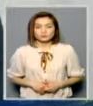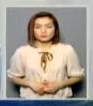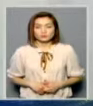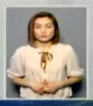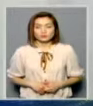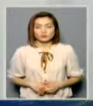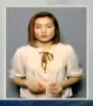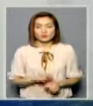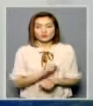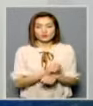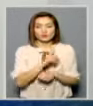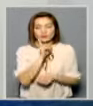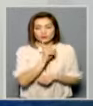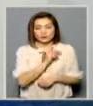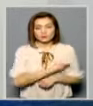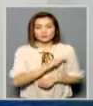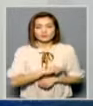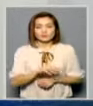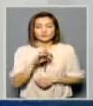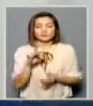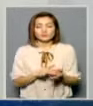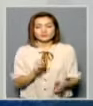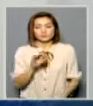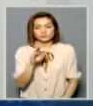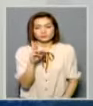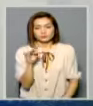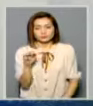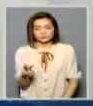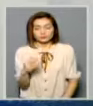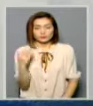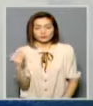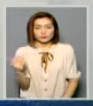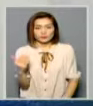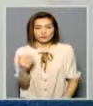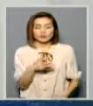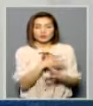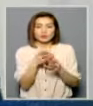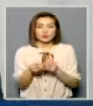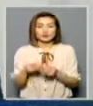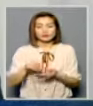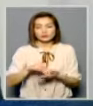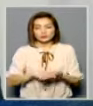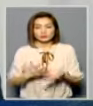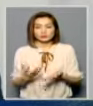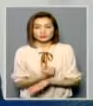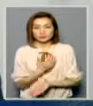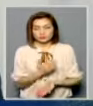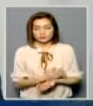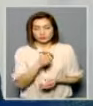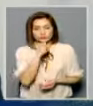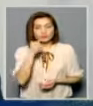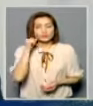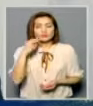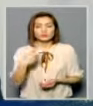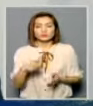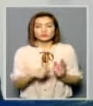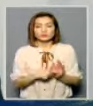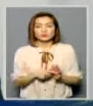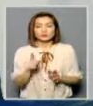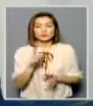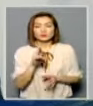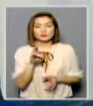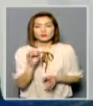орындалу деңгейіне тоқталатын болсақ, облыстық әкімшілік полиция басқармасының қорытындысы ұйғарымы алынды. Өткен жылы 27 жол белгісі